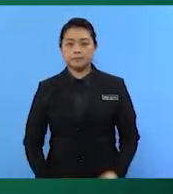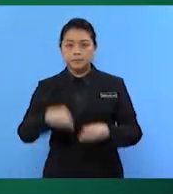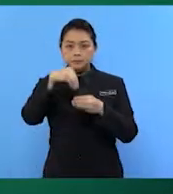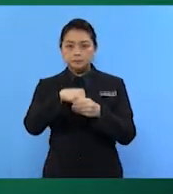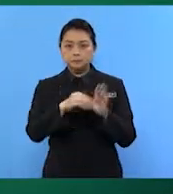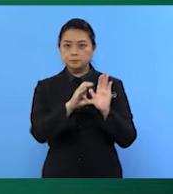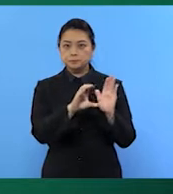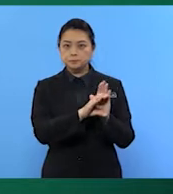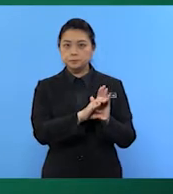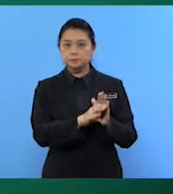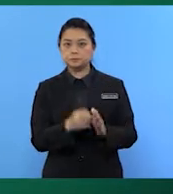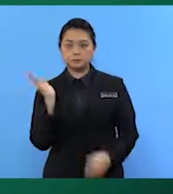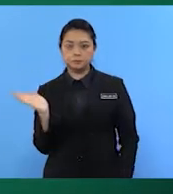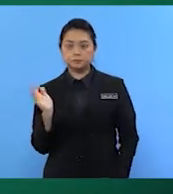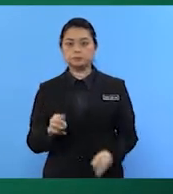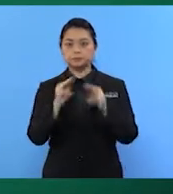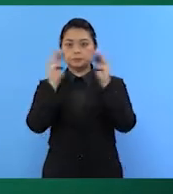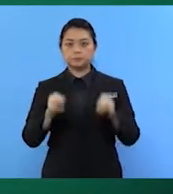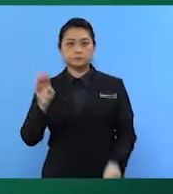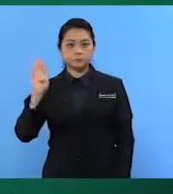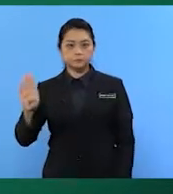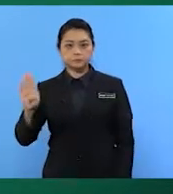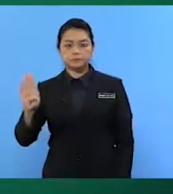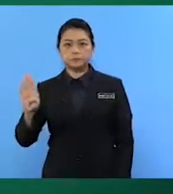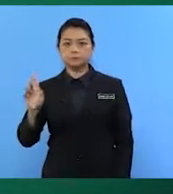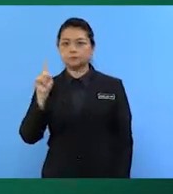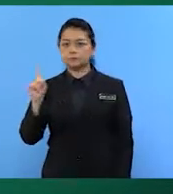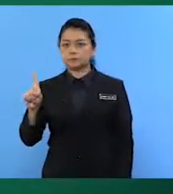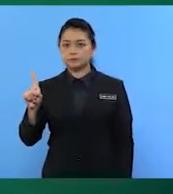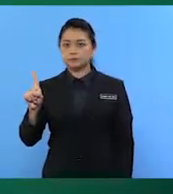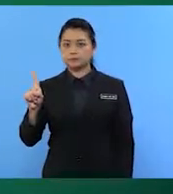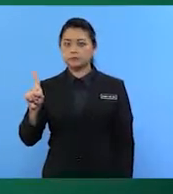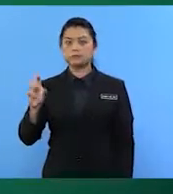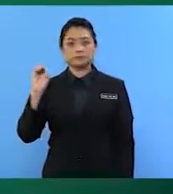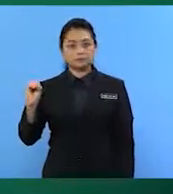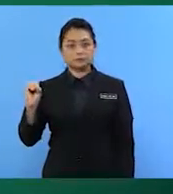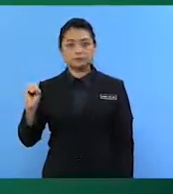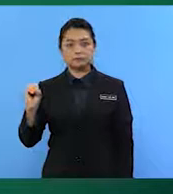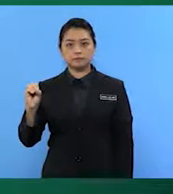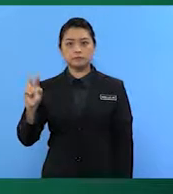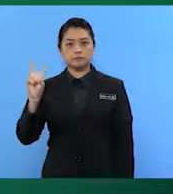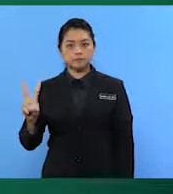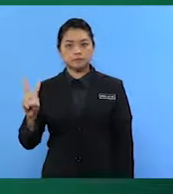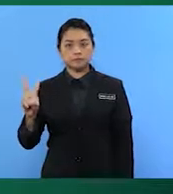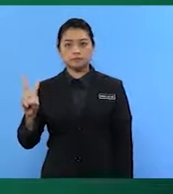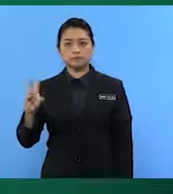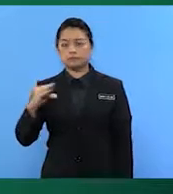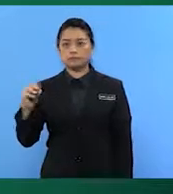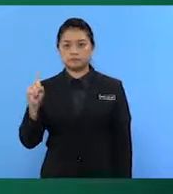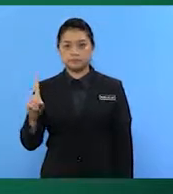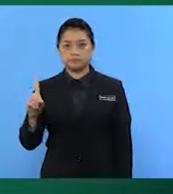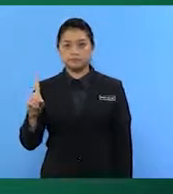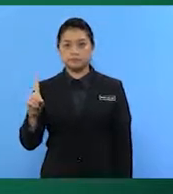Dalam contoh ini, matriks P 1 sifar 2 dan